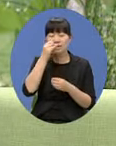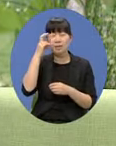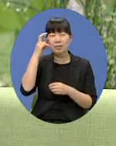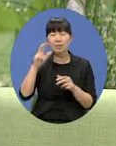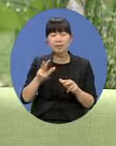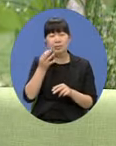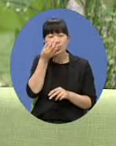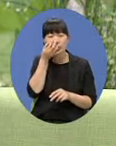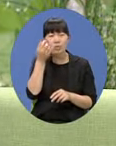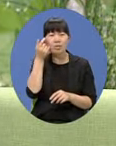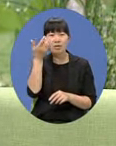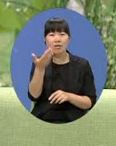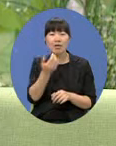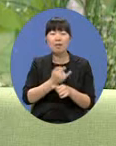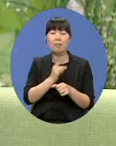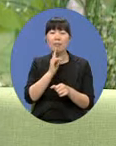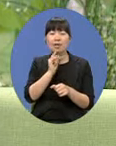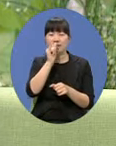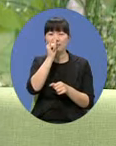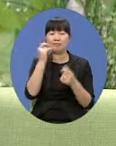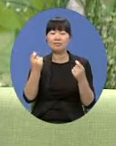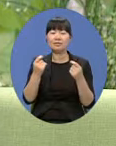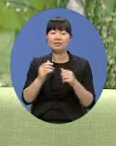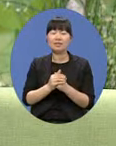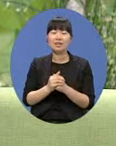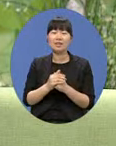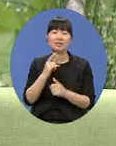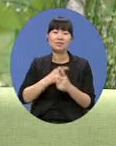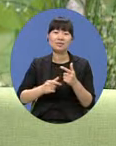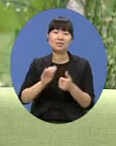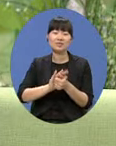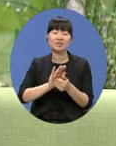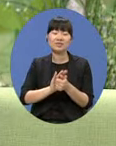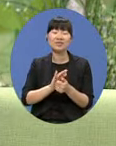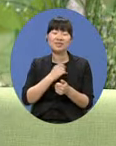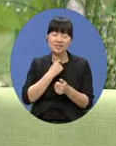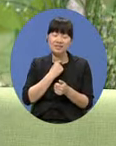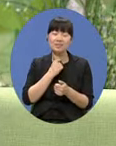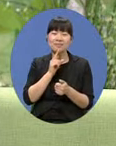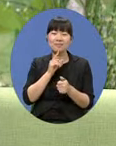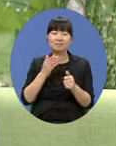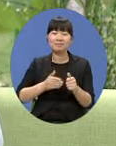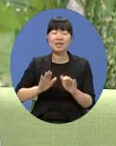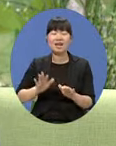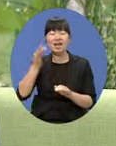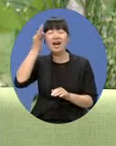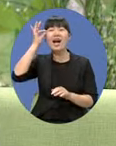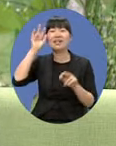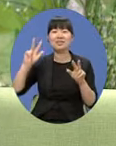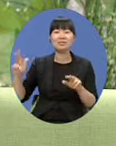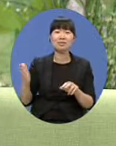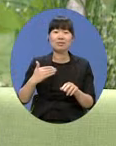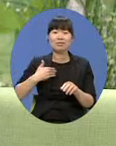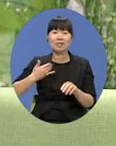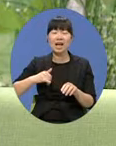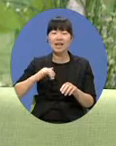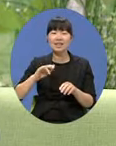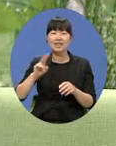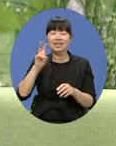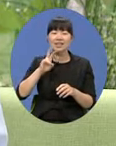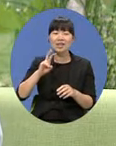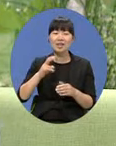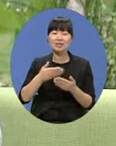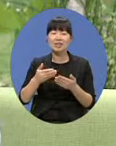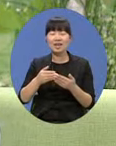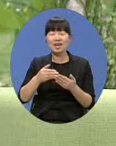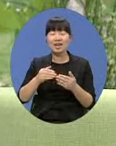지금 보여주셨어요? 라고 얘기를 많이 하실 것 같아요. 조금이나마 도움이 됐길 바라고요. 가장 중요한 것은 아 지금부터라도 우리 아이를 예체능을 시켜야지